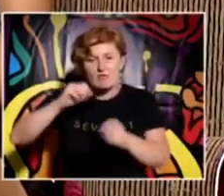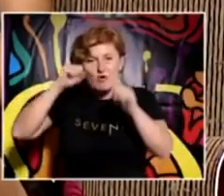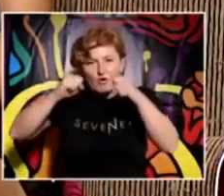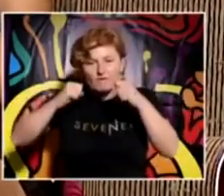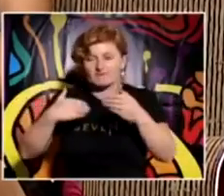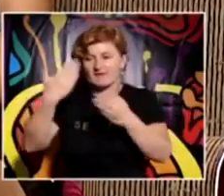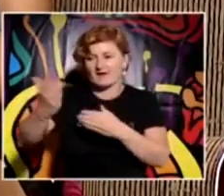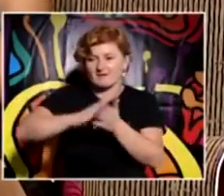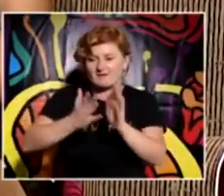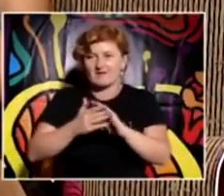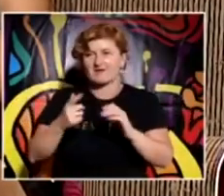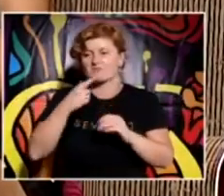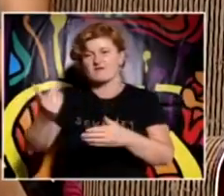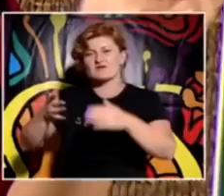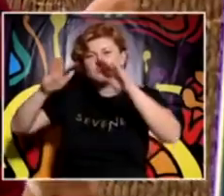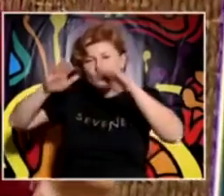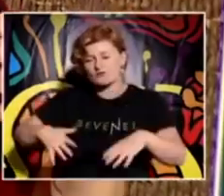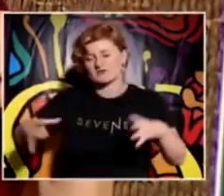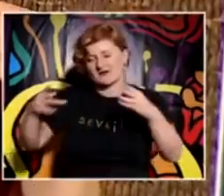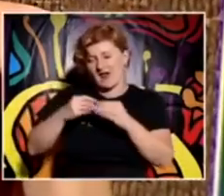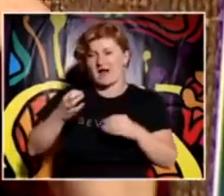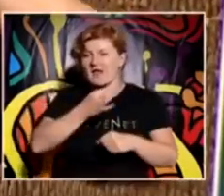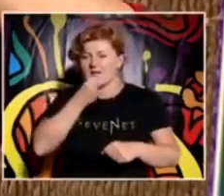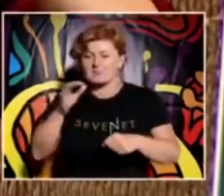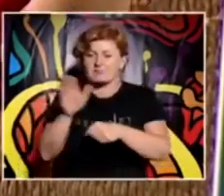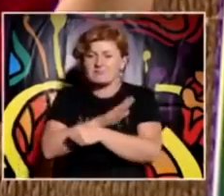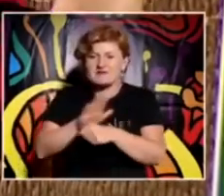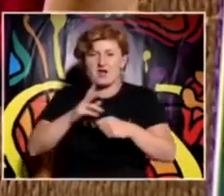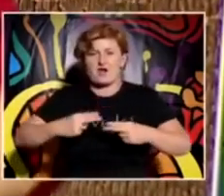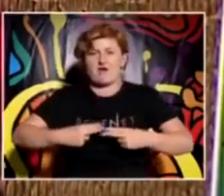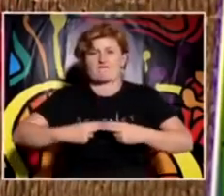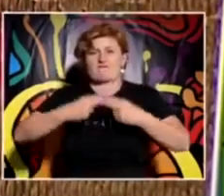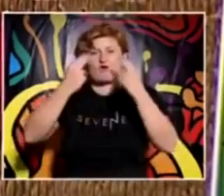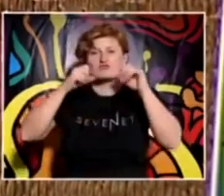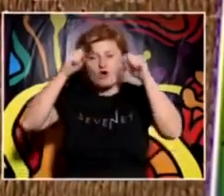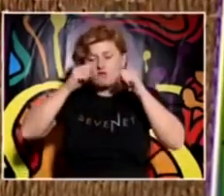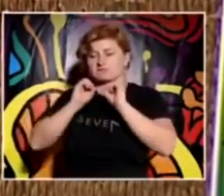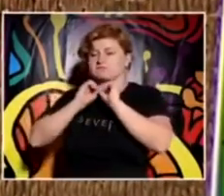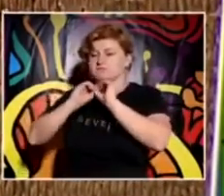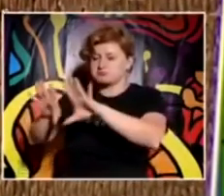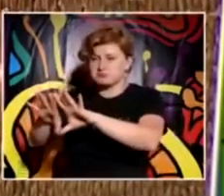zostań z nami, bo to jest w ogóle najlepszy biznes, bo na wiosnę po prostu wypuszczasz te owce